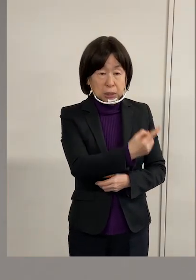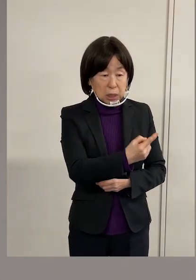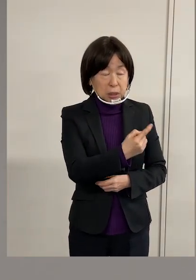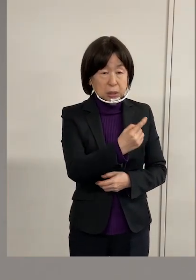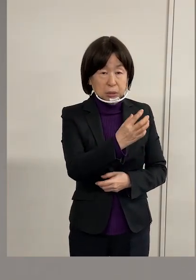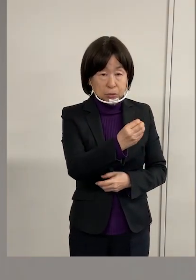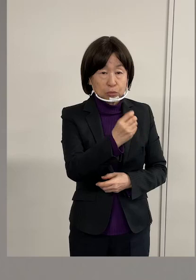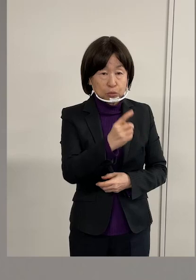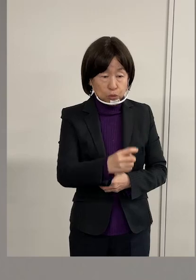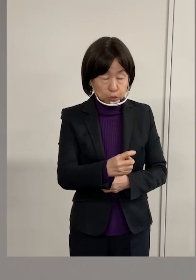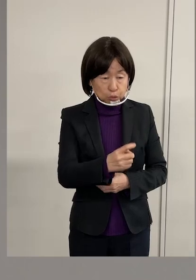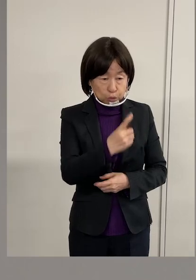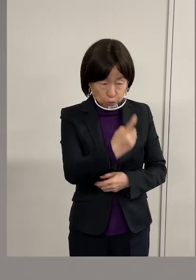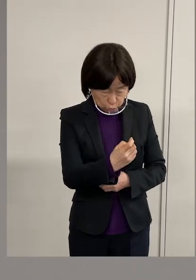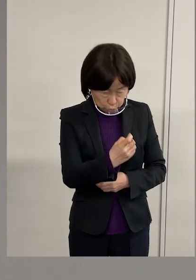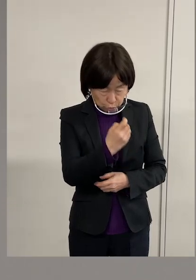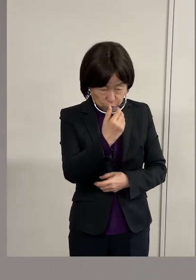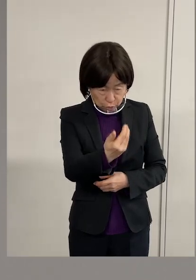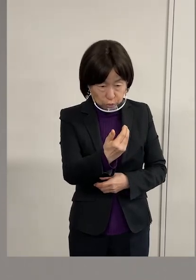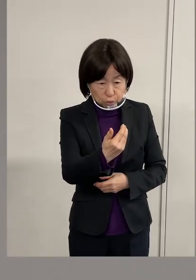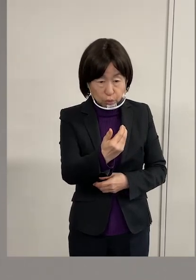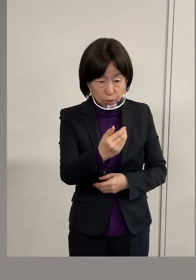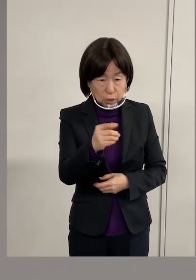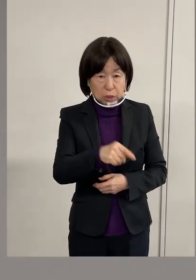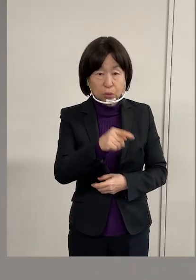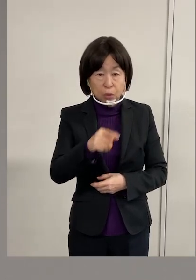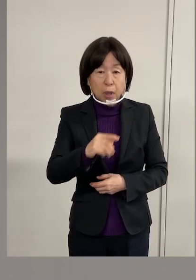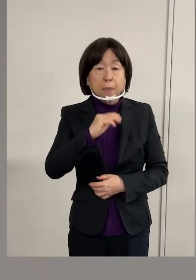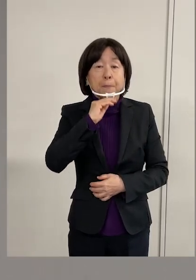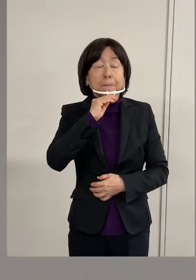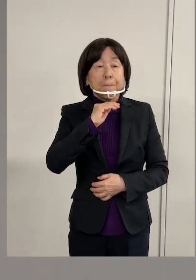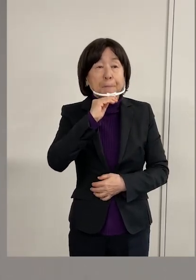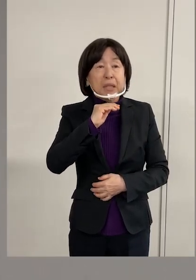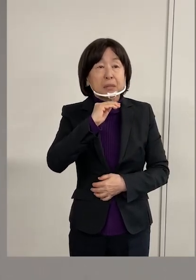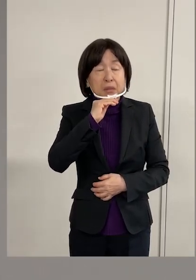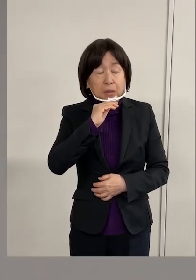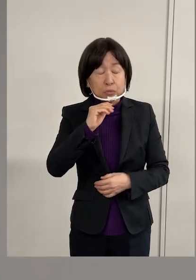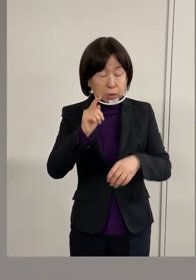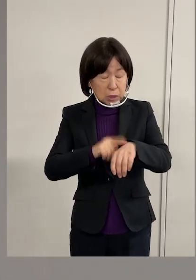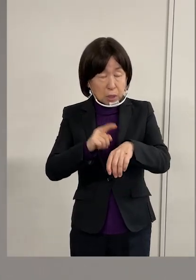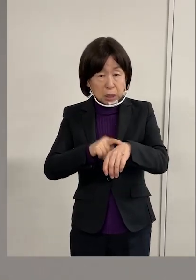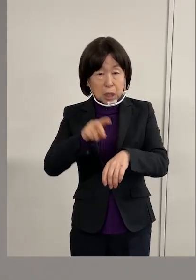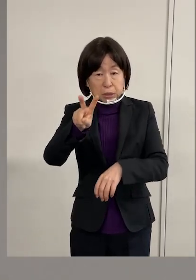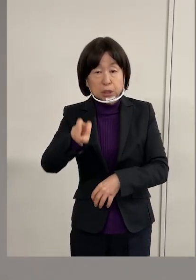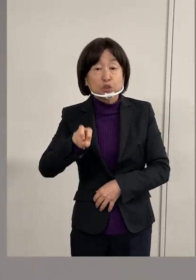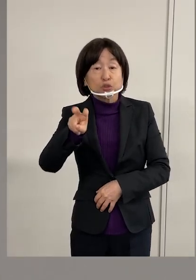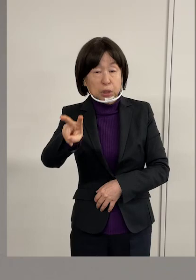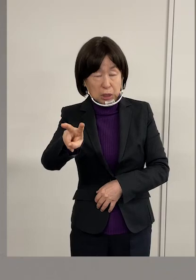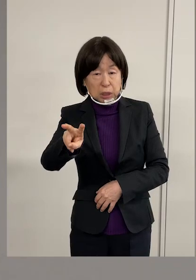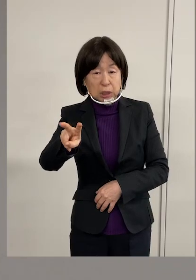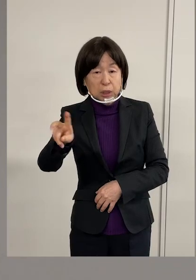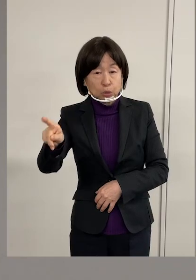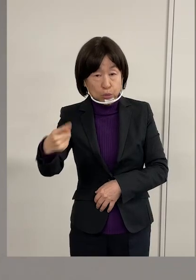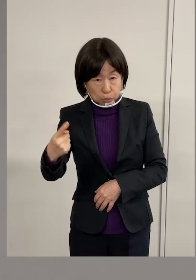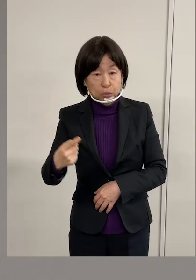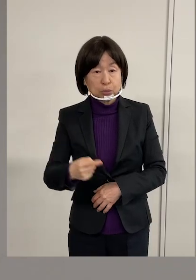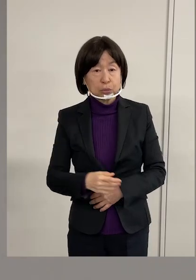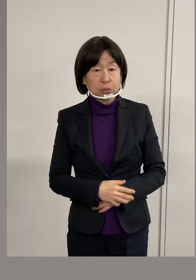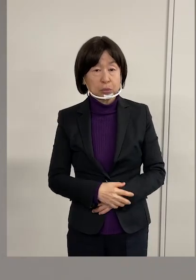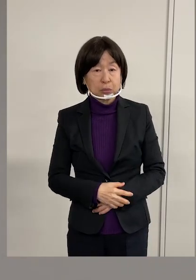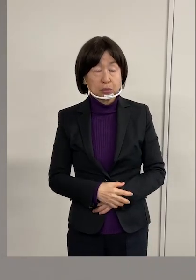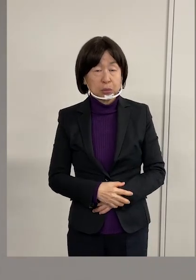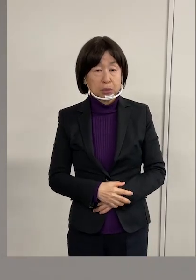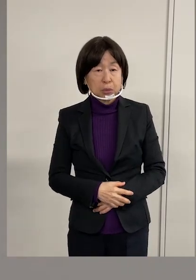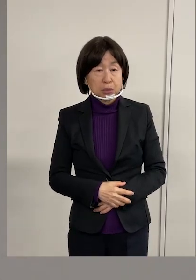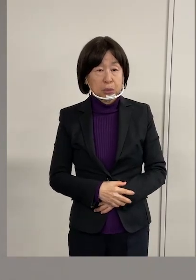で、要するに現在のですね、混雑状況、待ち状況がですね、リアルタイムで分かるようになっております